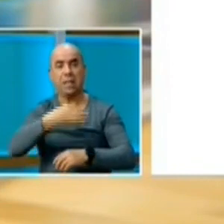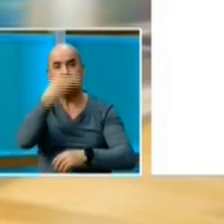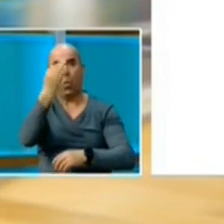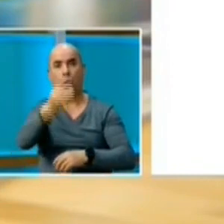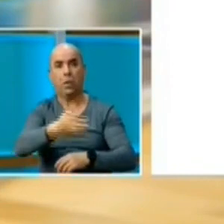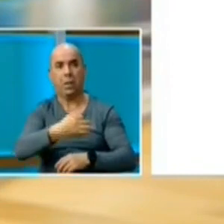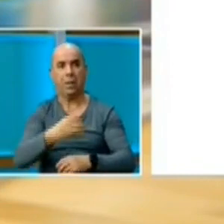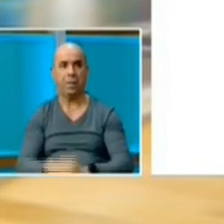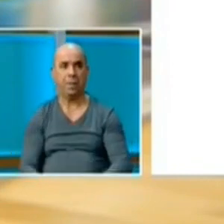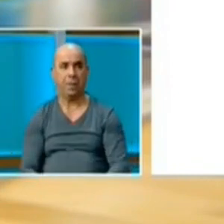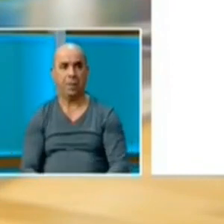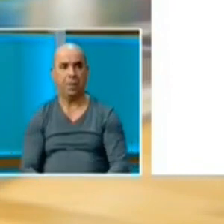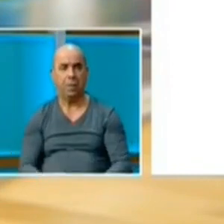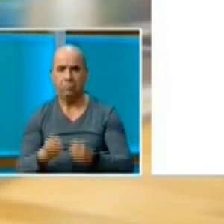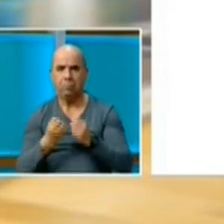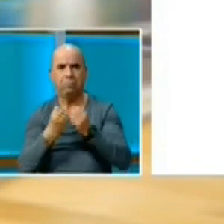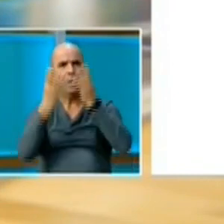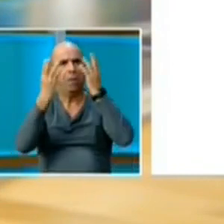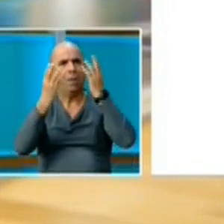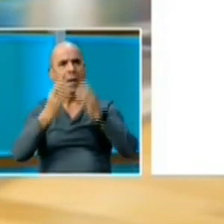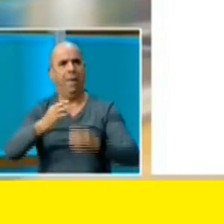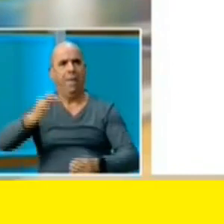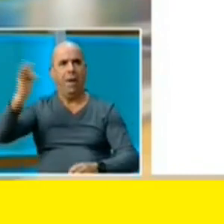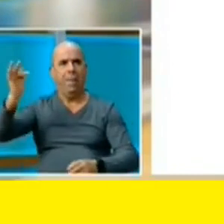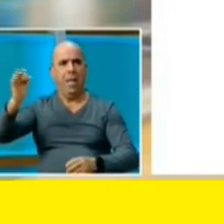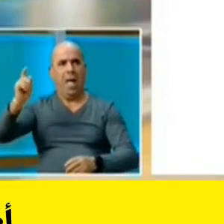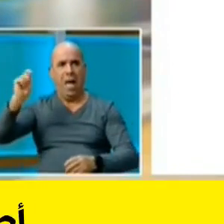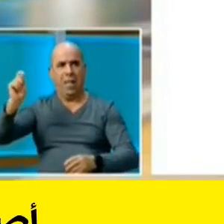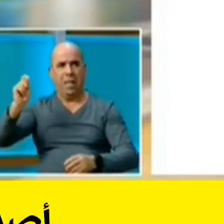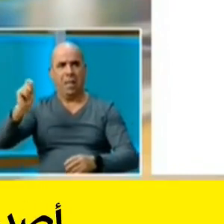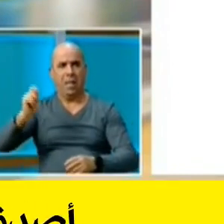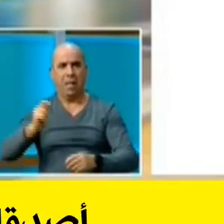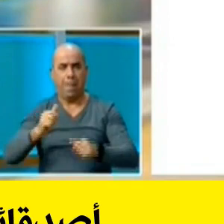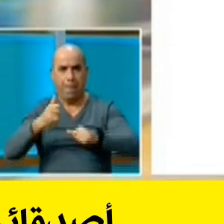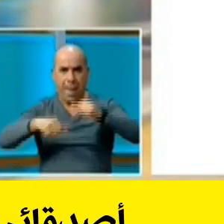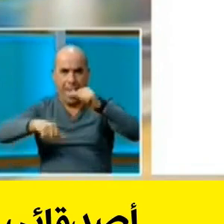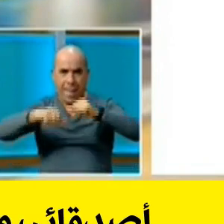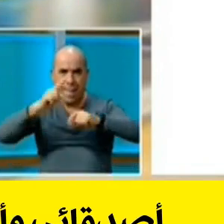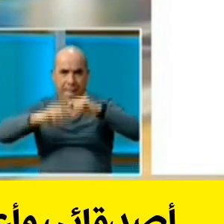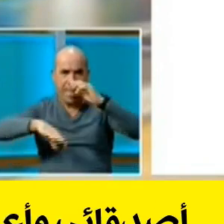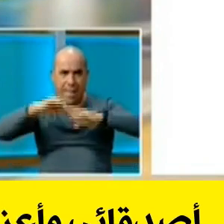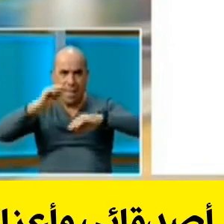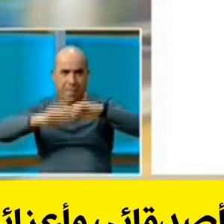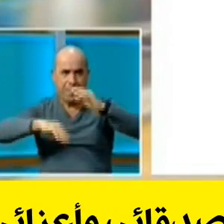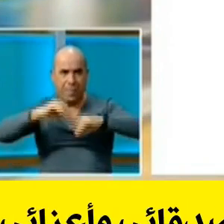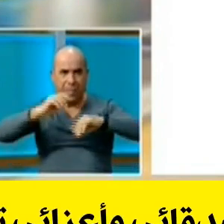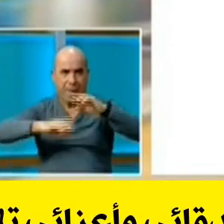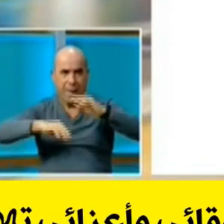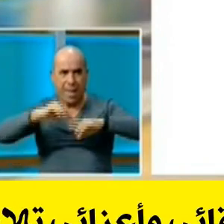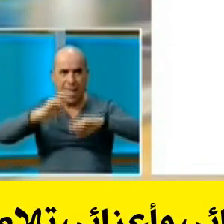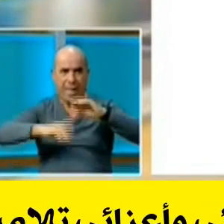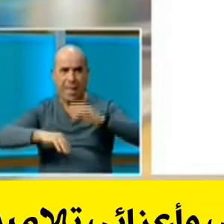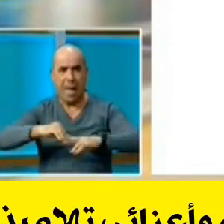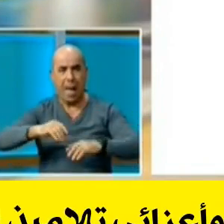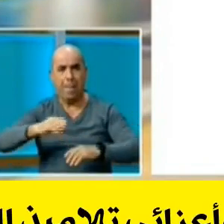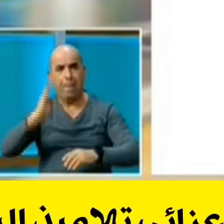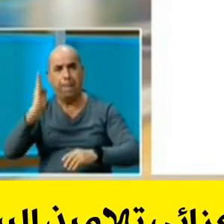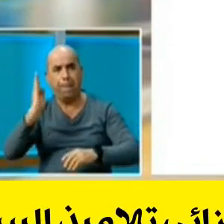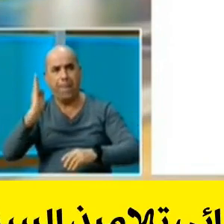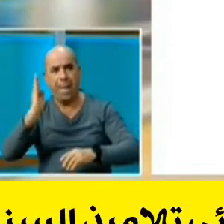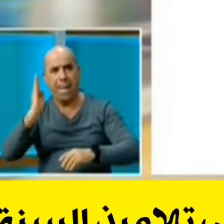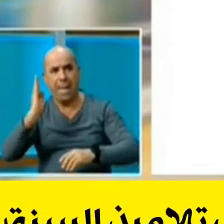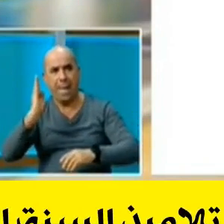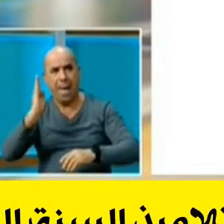اكتشف فليمينغ ألكسندر مادة البنسلين. ما هو الاسم الموصول المناسب؟